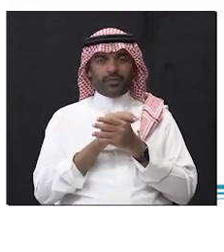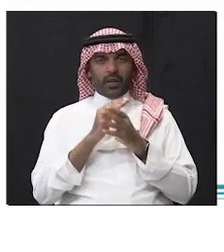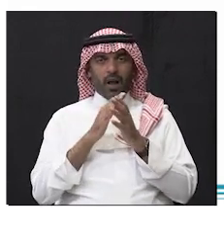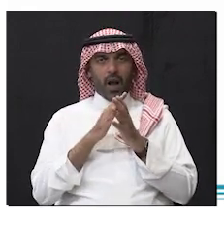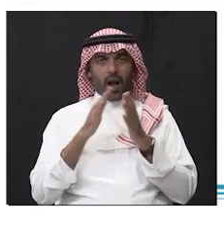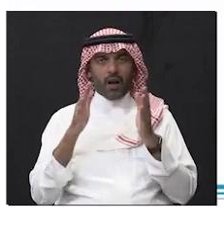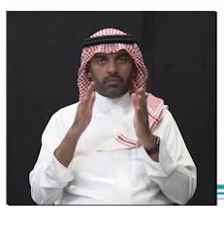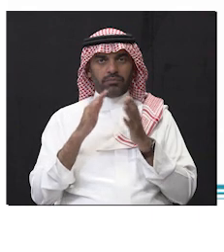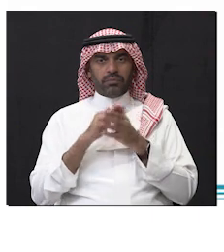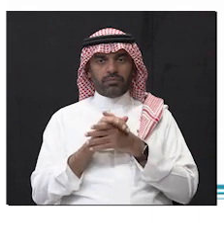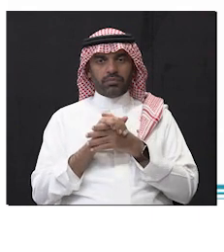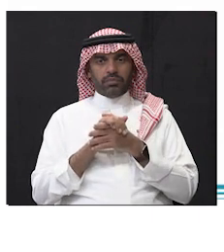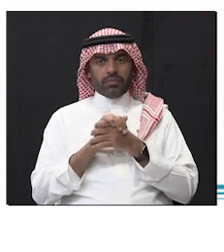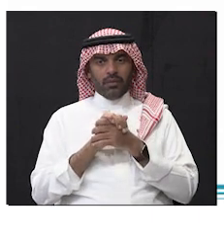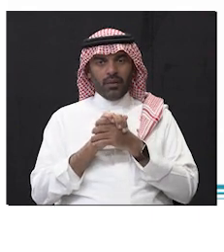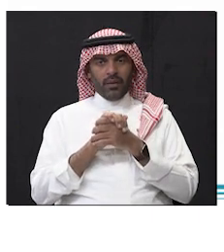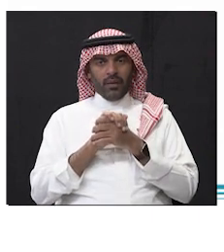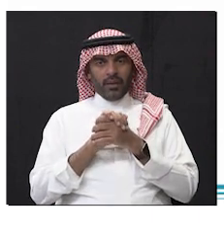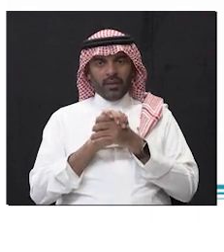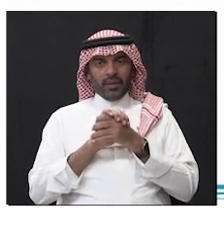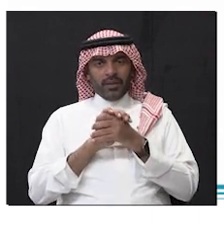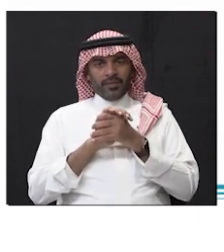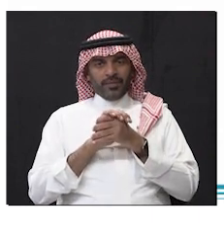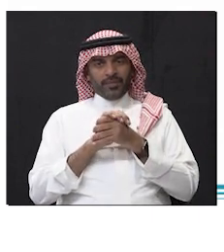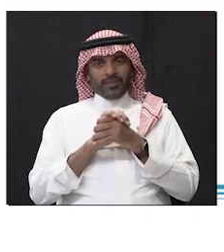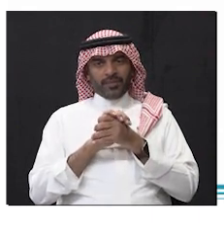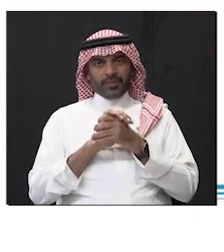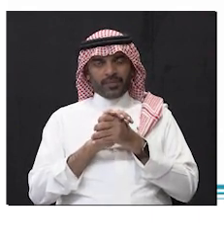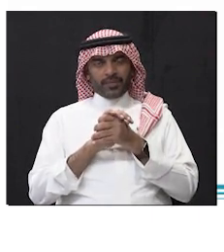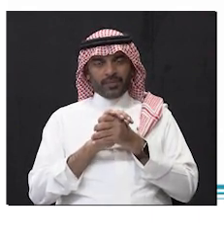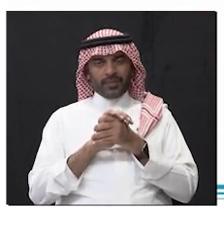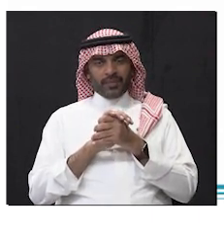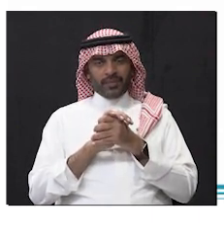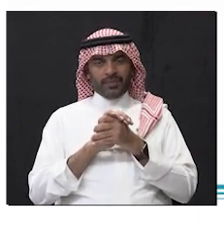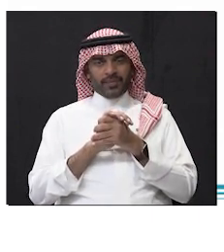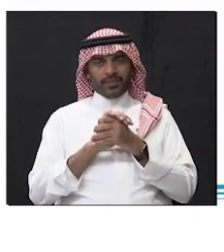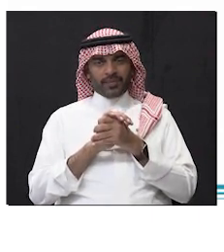حجم أكبر حورية لابد أنها تمر بعملية